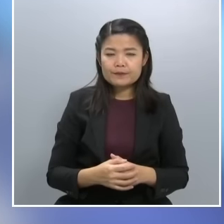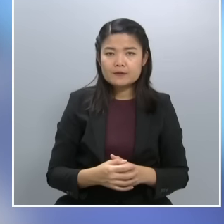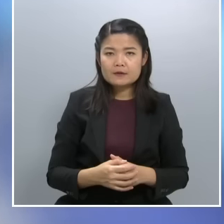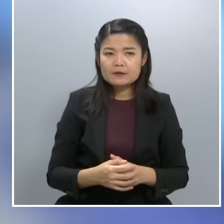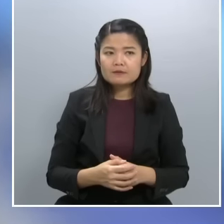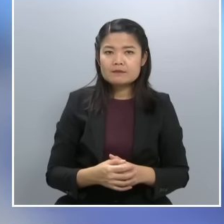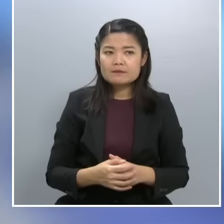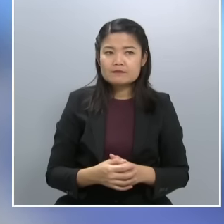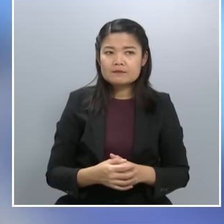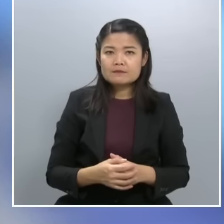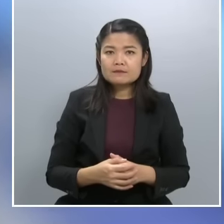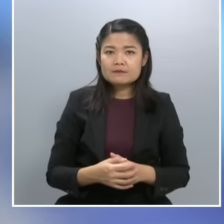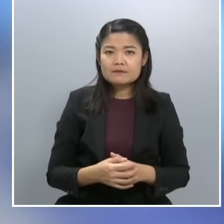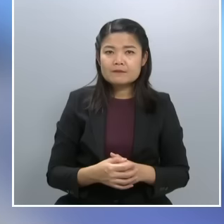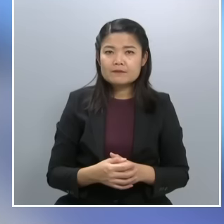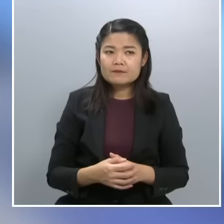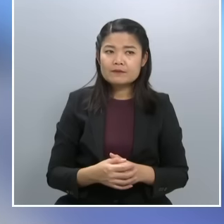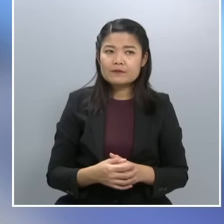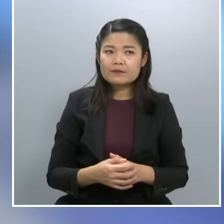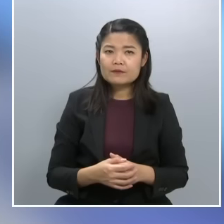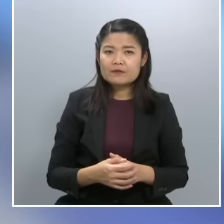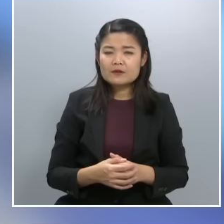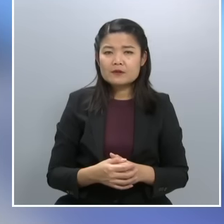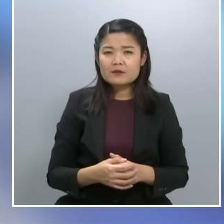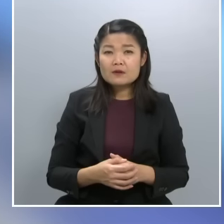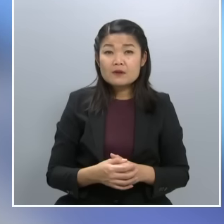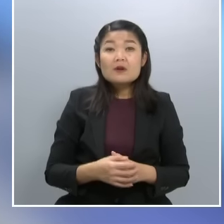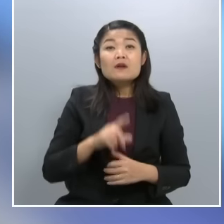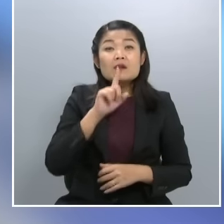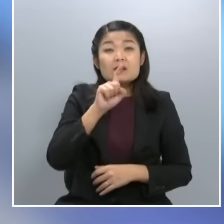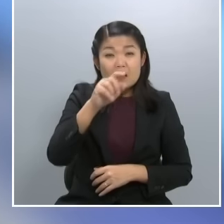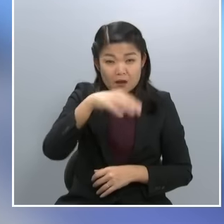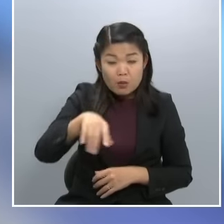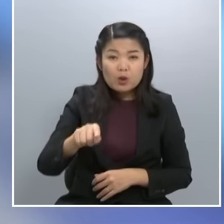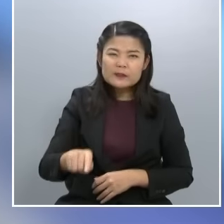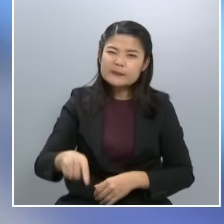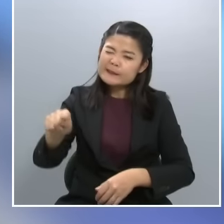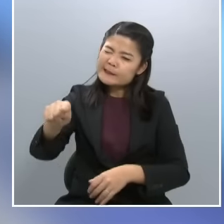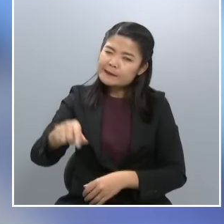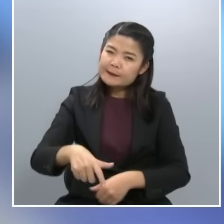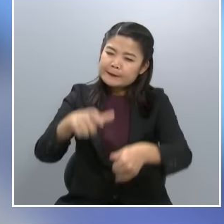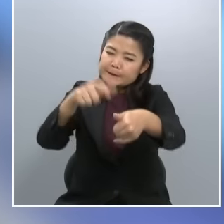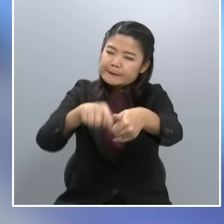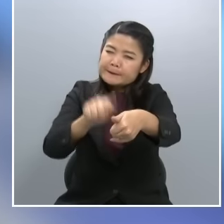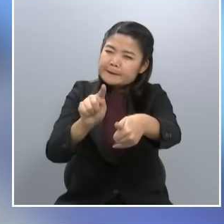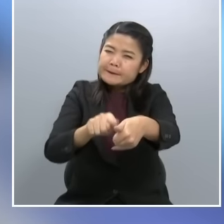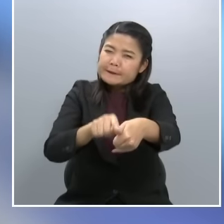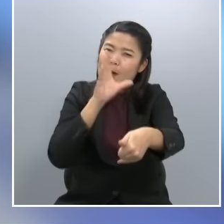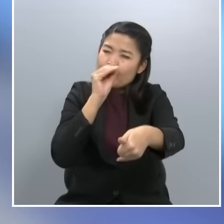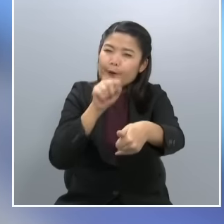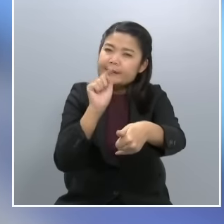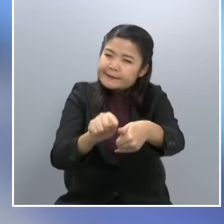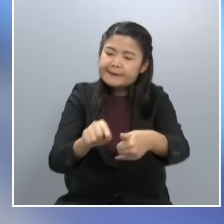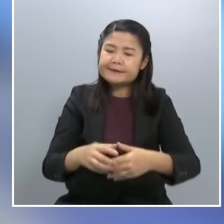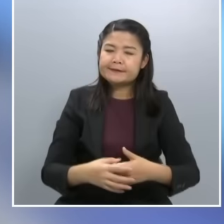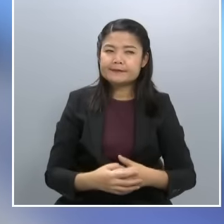เหรอเนี่ยคุณผู้ชมคุณผู้ชมฟังทางเดนสังคมคนนี้มันพูดเดนมนุษย์คนนี้มันพูดเนี่ยนะ